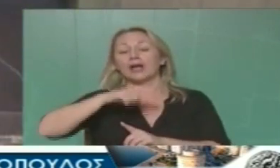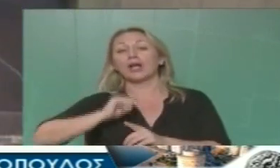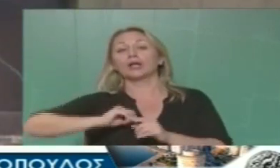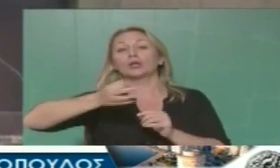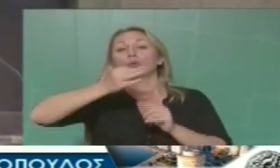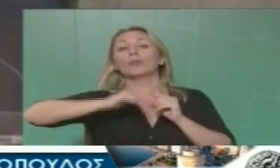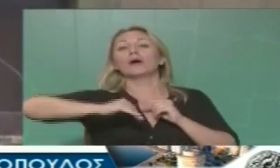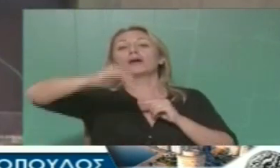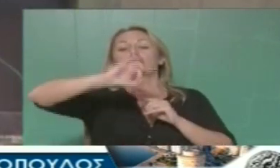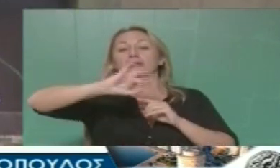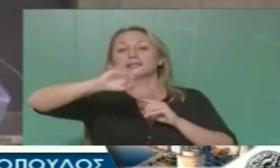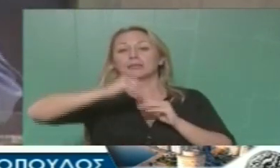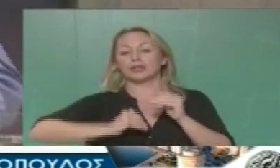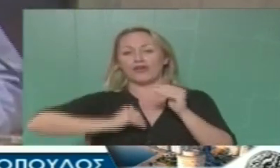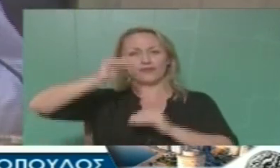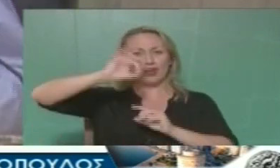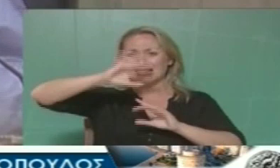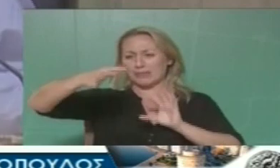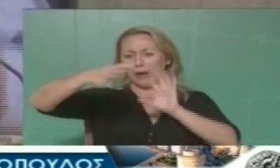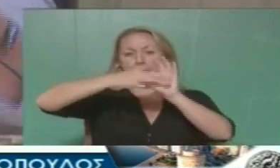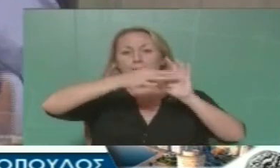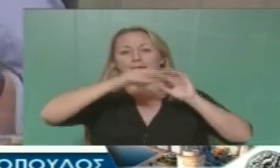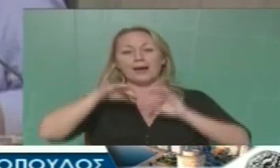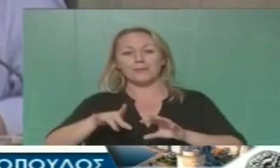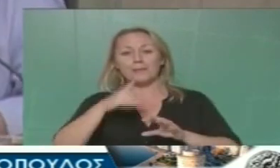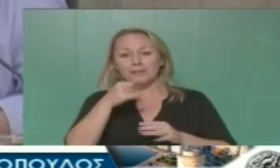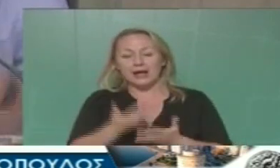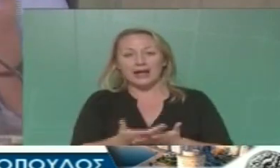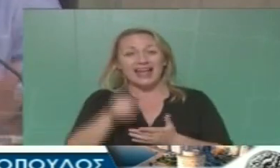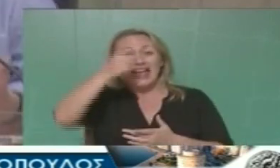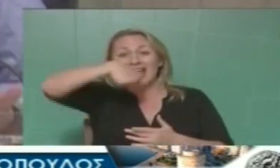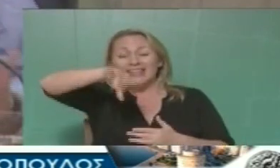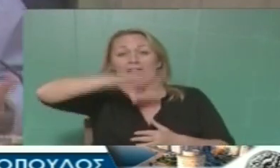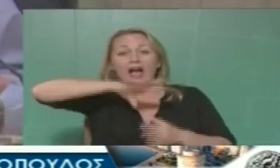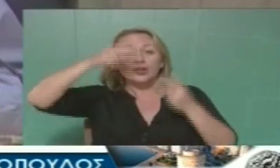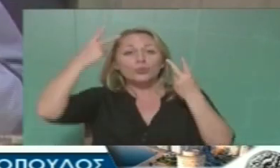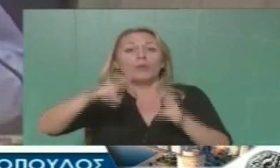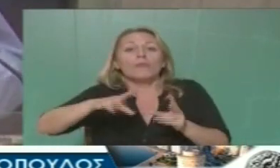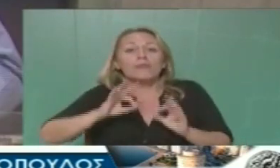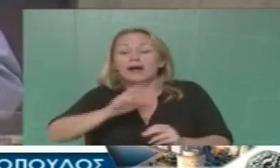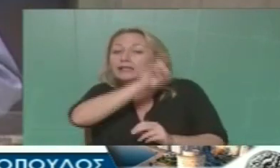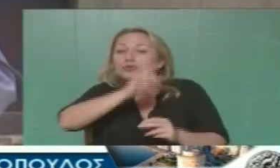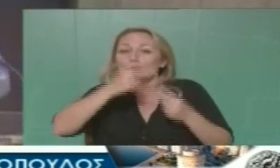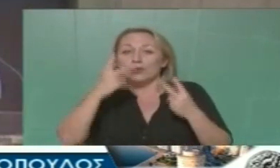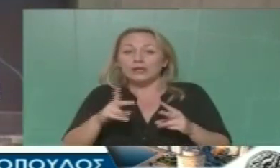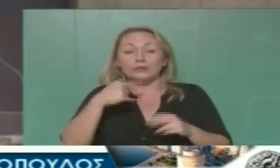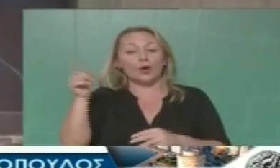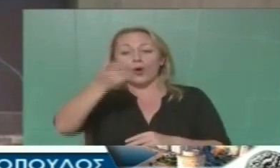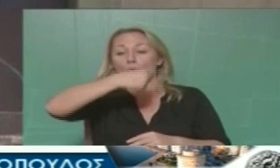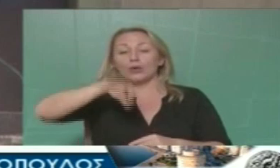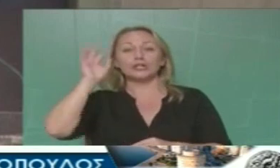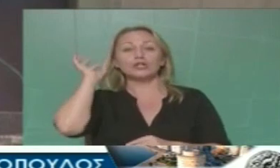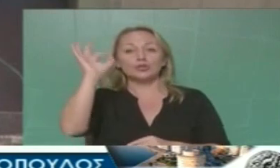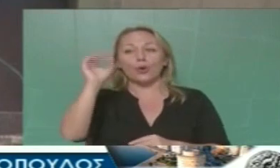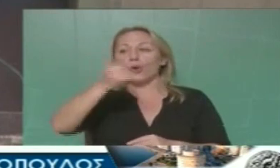Τούμπα, δεν προβλέπει ούτε Βόρειες Συνοικίες. Γιατί εκεί ζει λαός. Και αυτό το οποίο είναι στην κοινή προοπτική όλων,